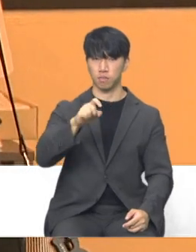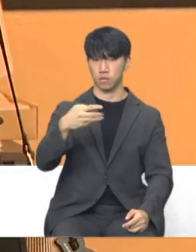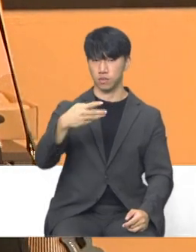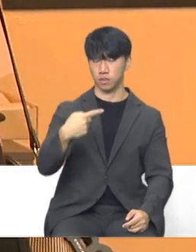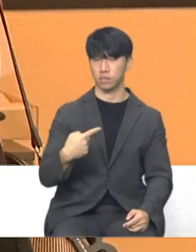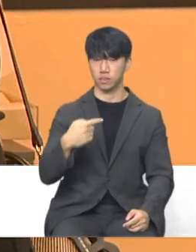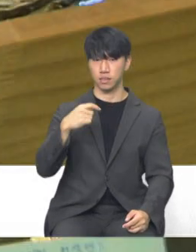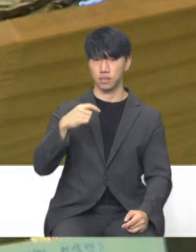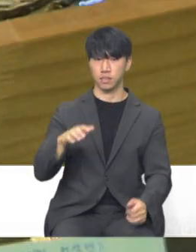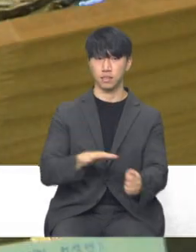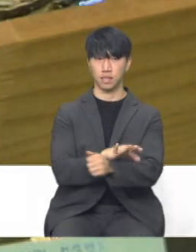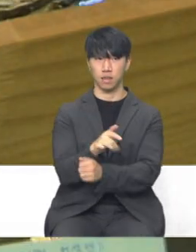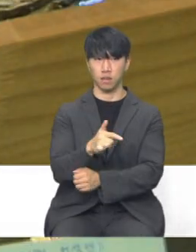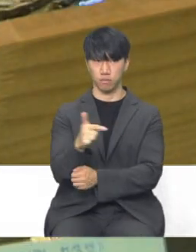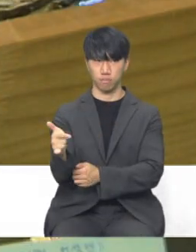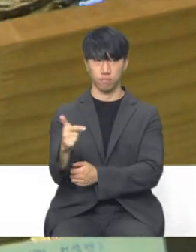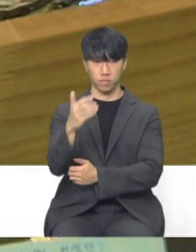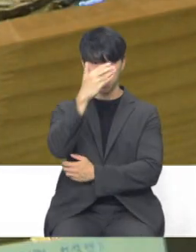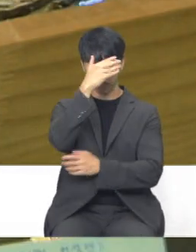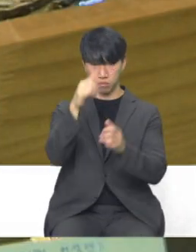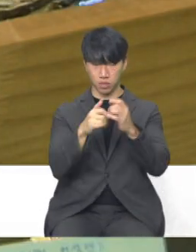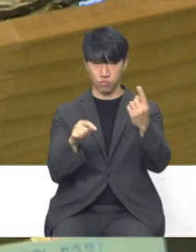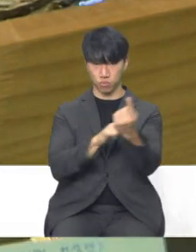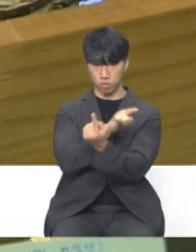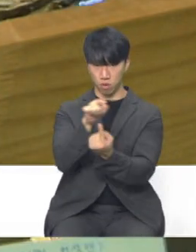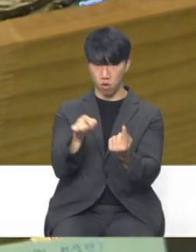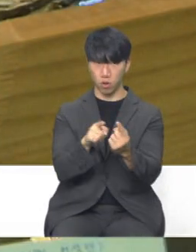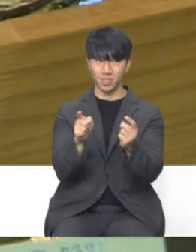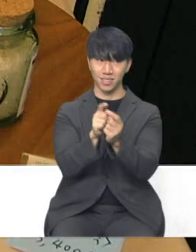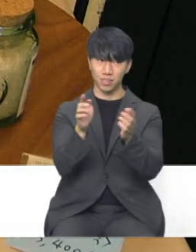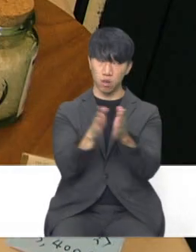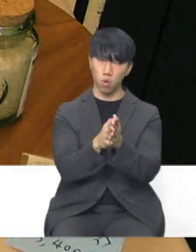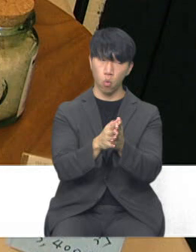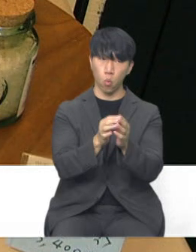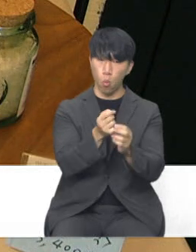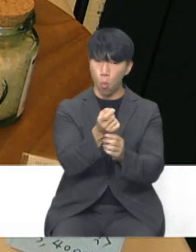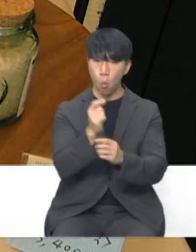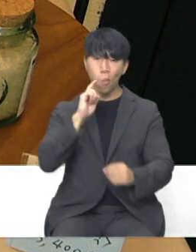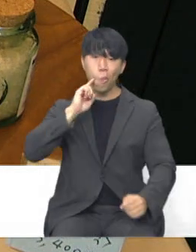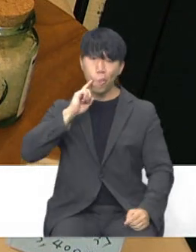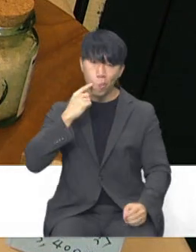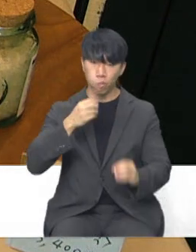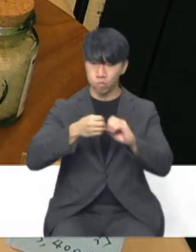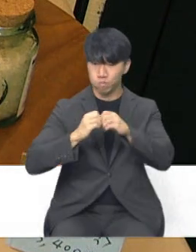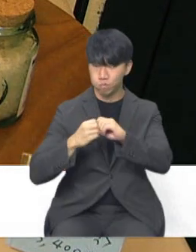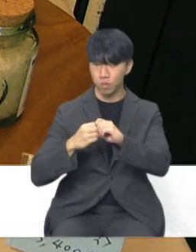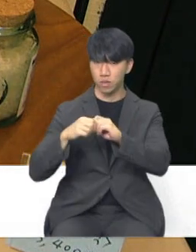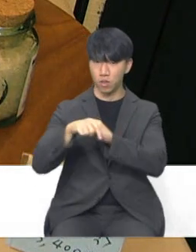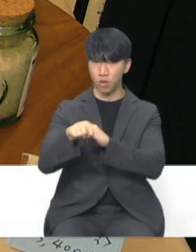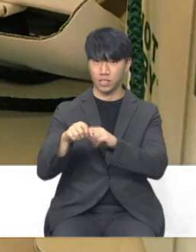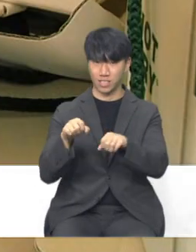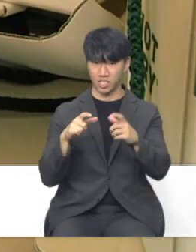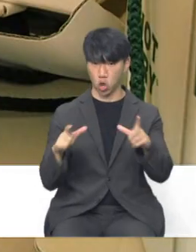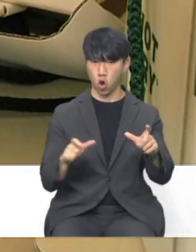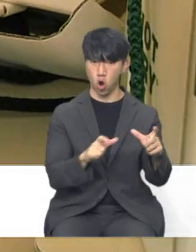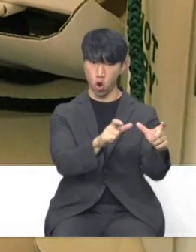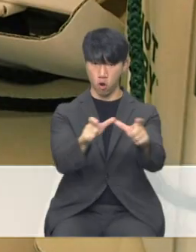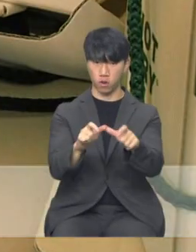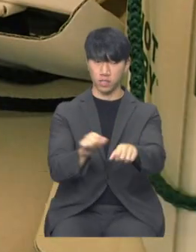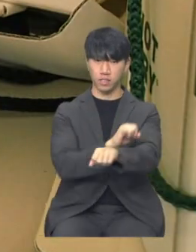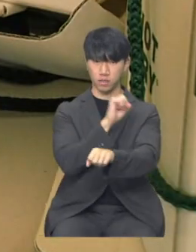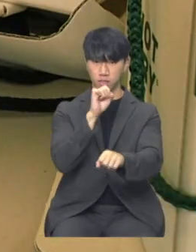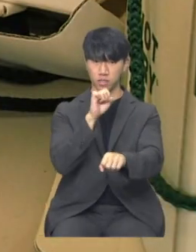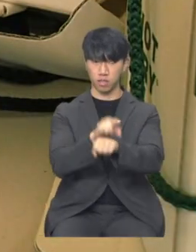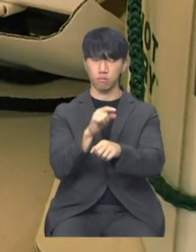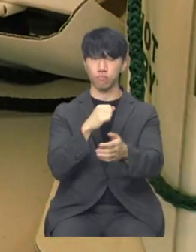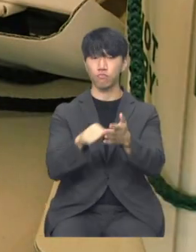있습니다. 청년 농업인이 운영하며 직접 아기자기하게 꾸민 매장에서 지역과 특산물에 대한 관심을 높인다는